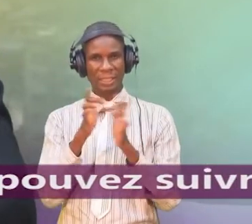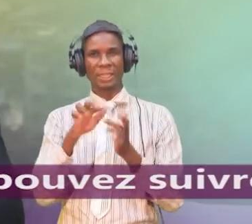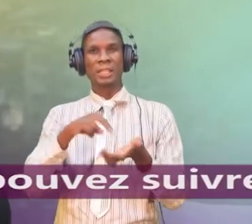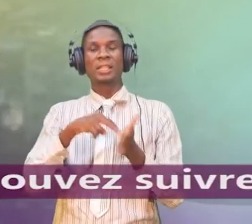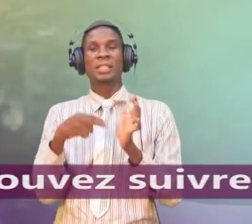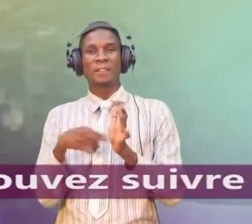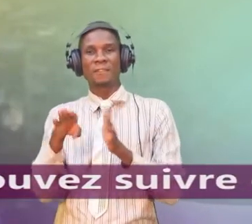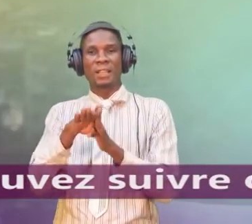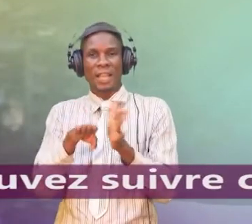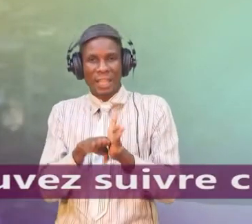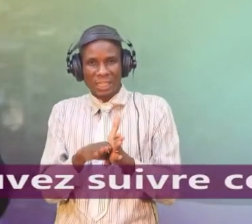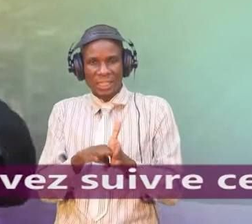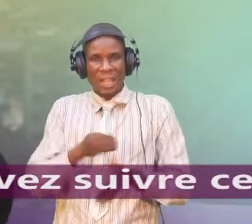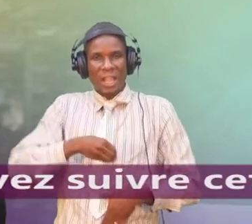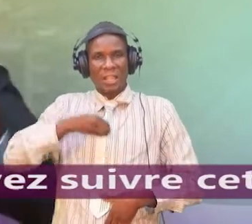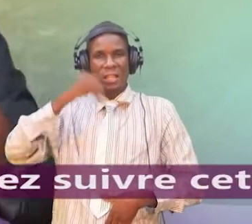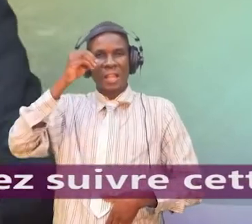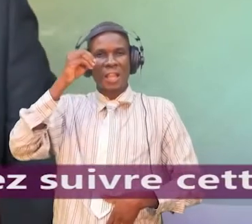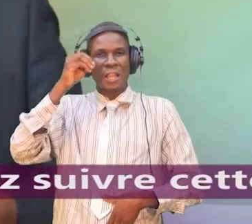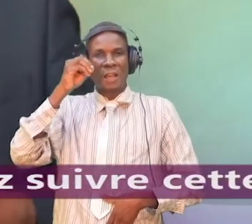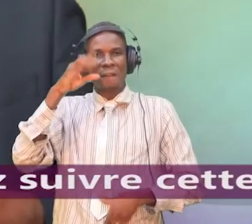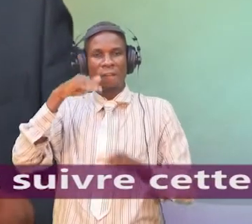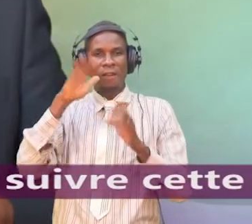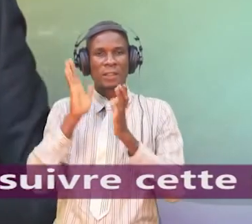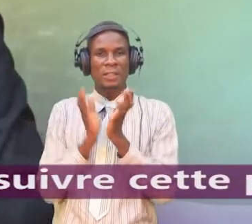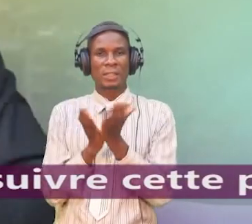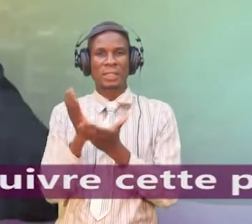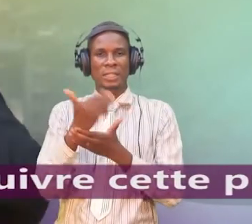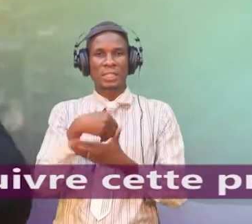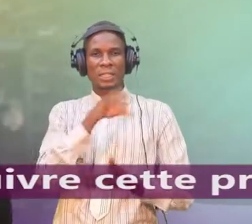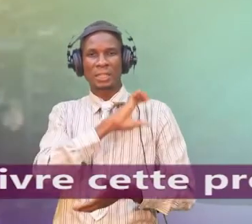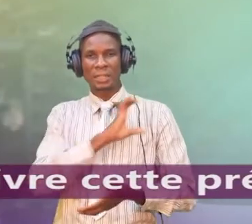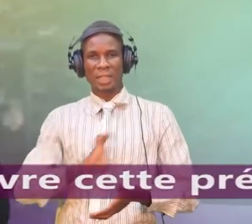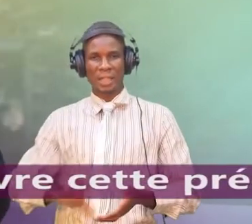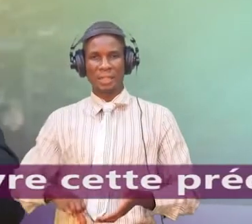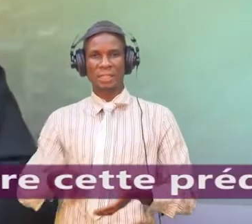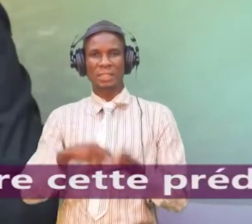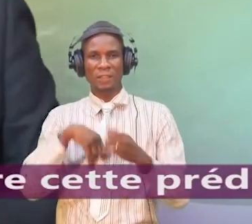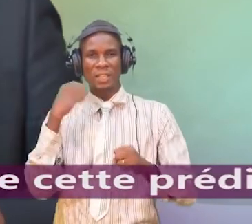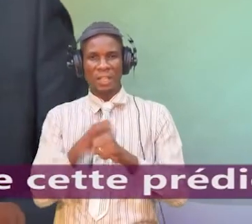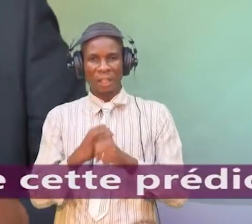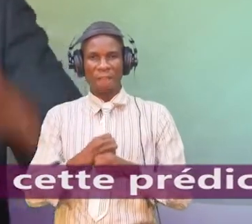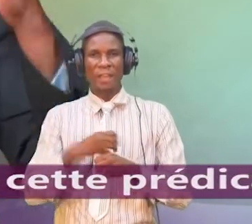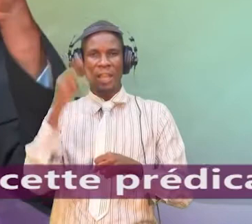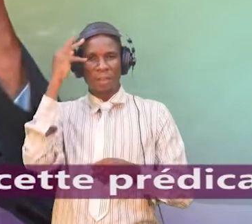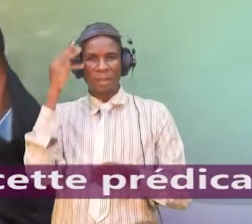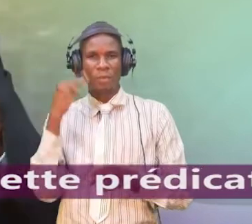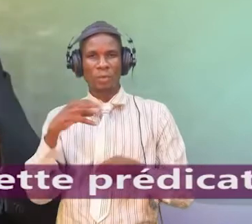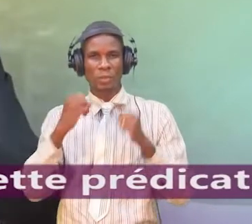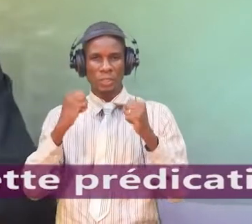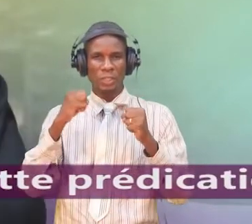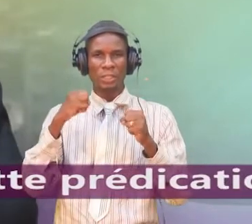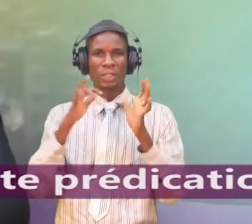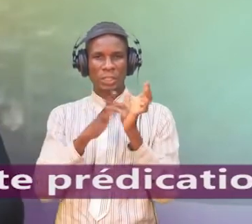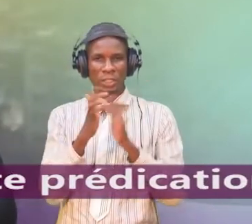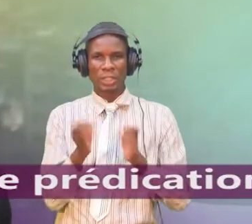ezali nsambela oyo ezali na kati ya Biblia. Ezali kondima oyo evandi kati na Yesu Kristo. Ezali mosala oyo evandi kati